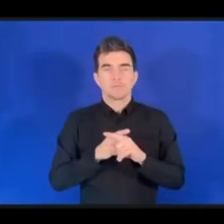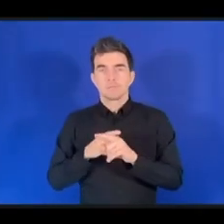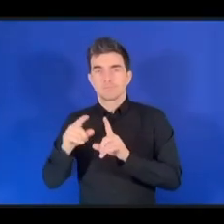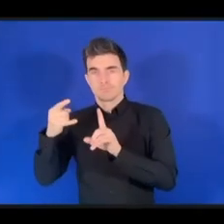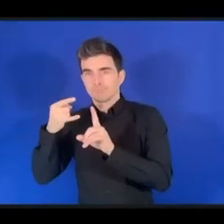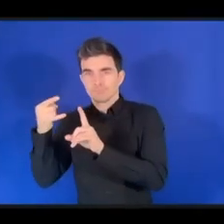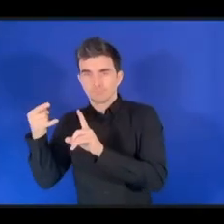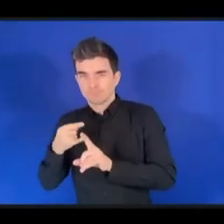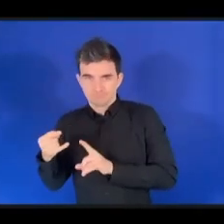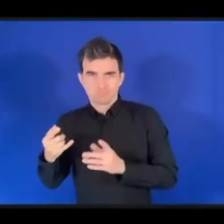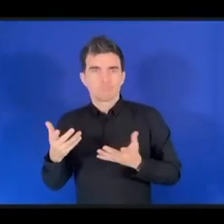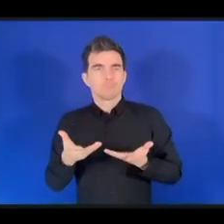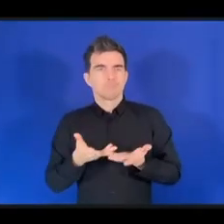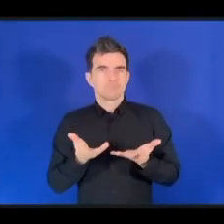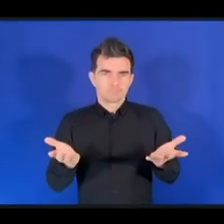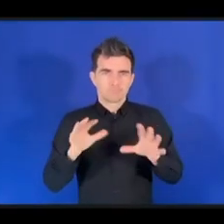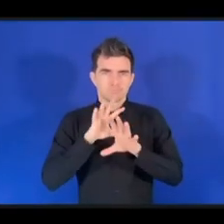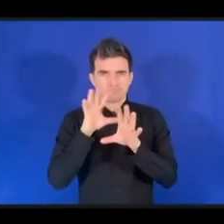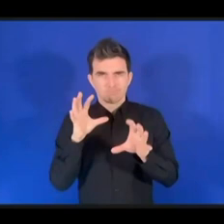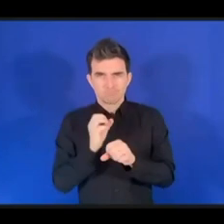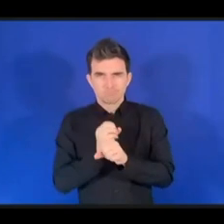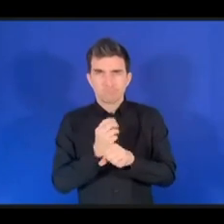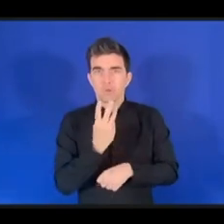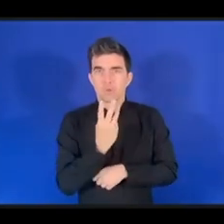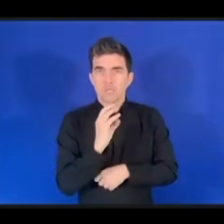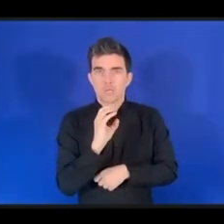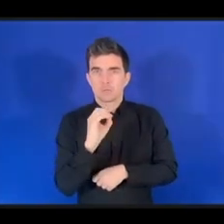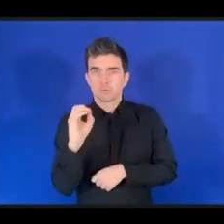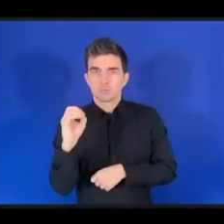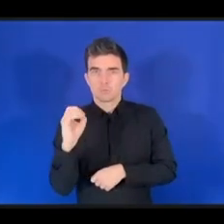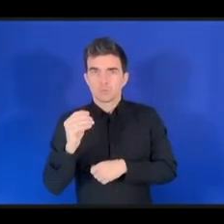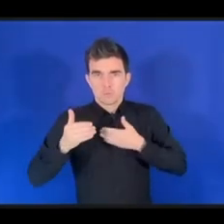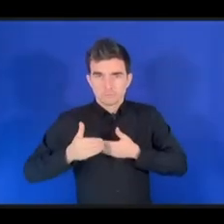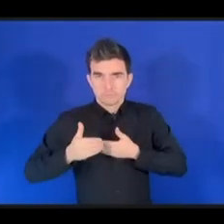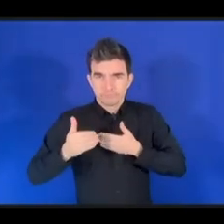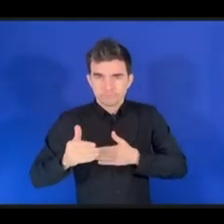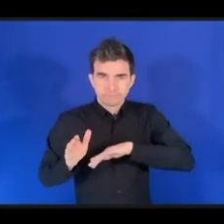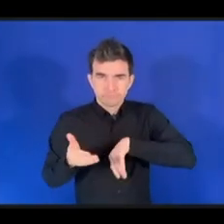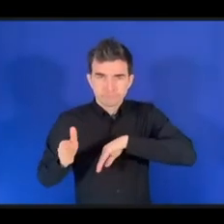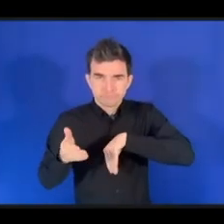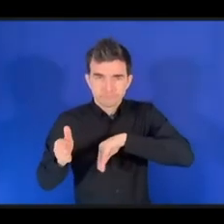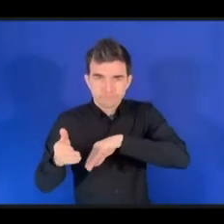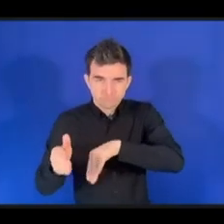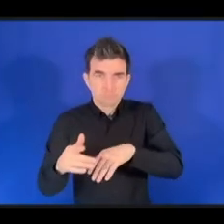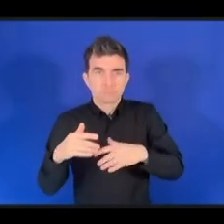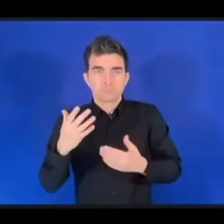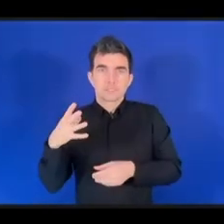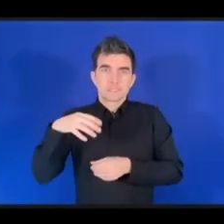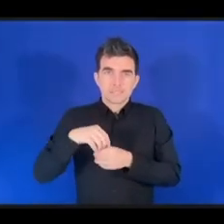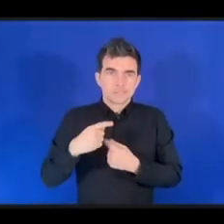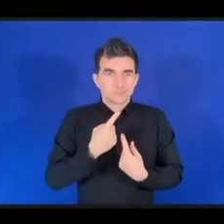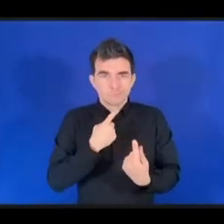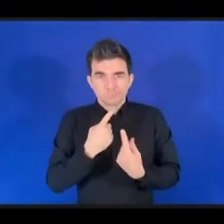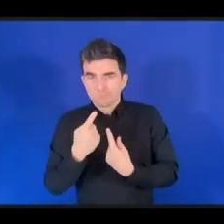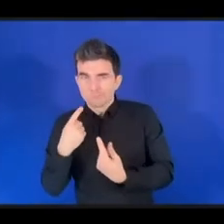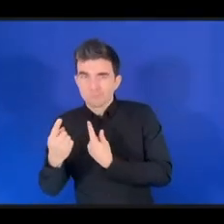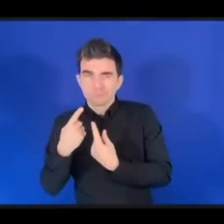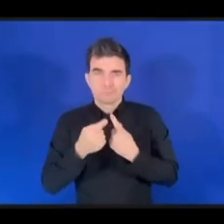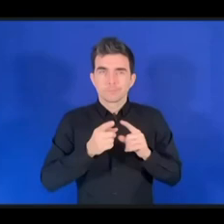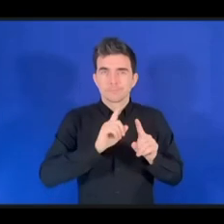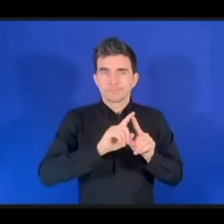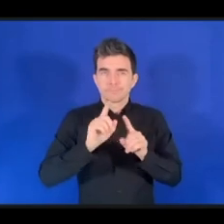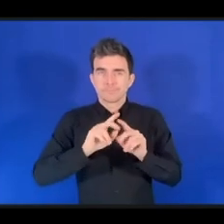grande variété de sujets tous trs à l'Internet euh je m'en